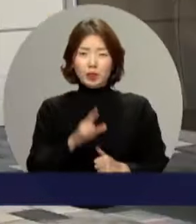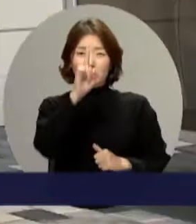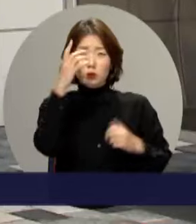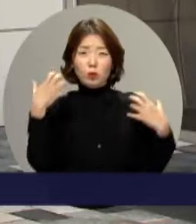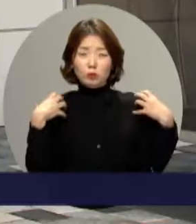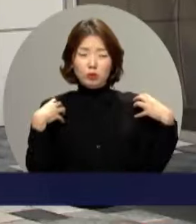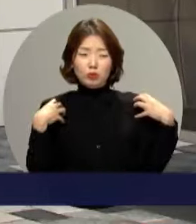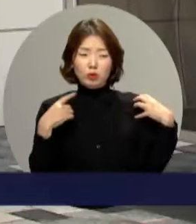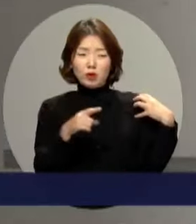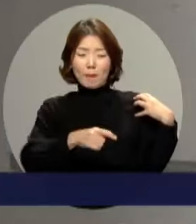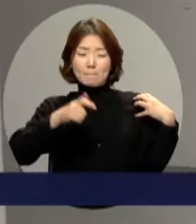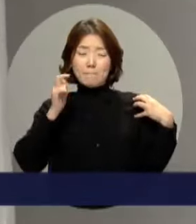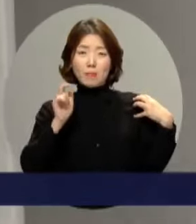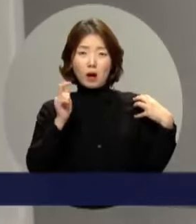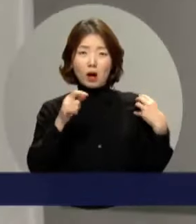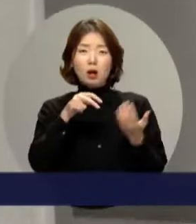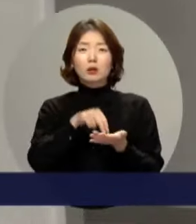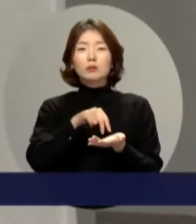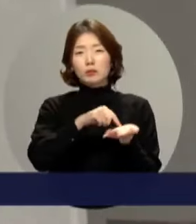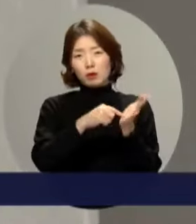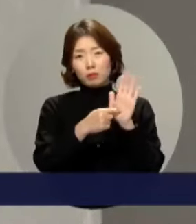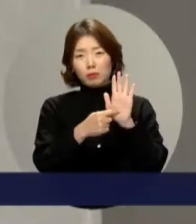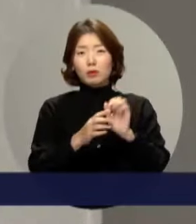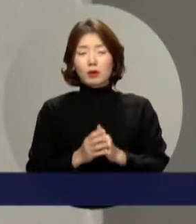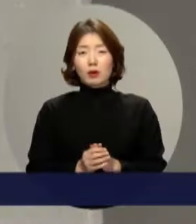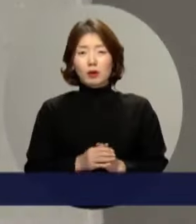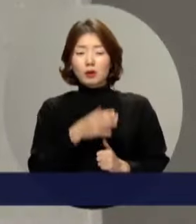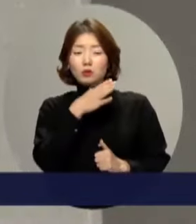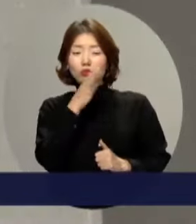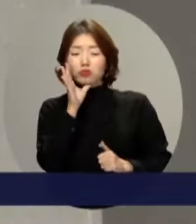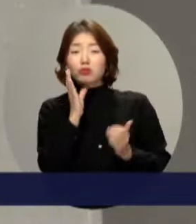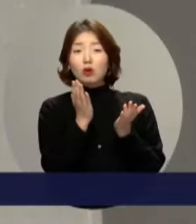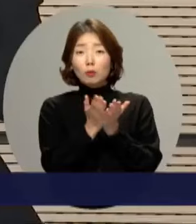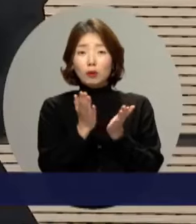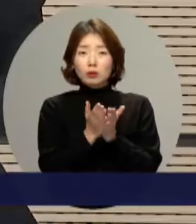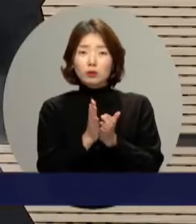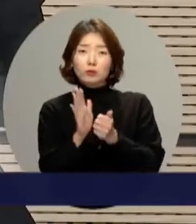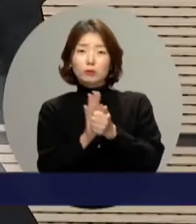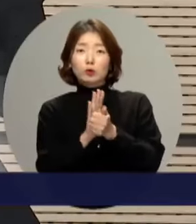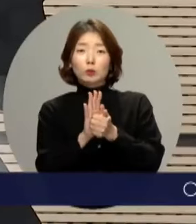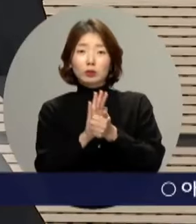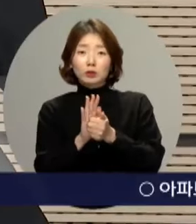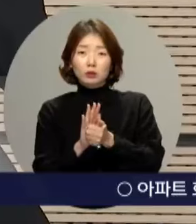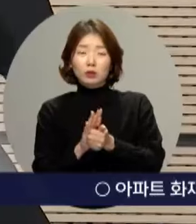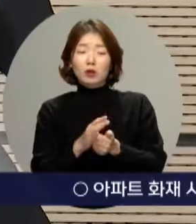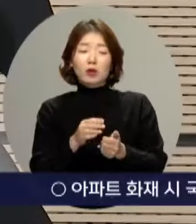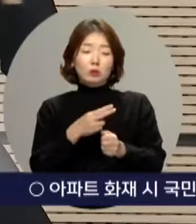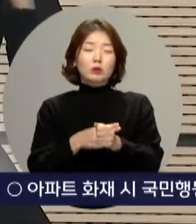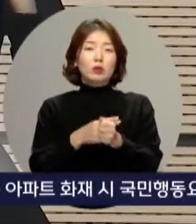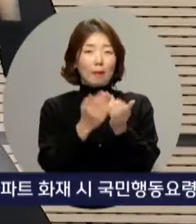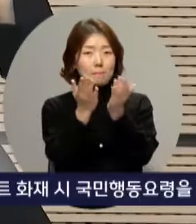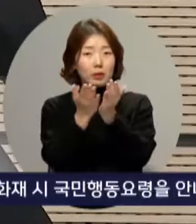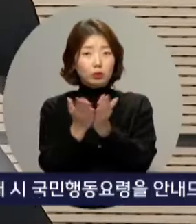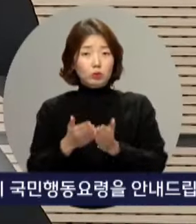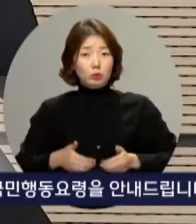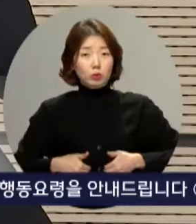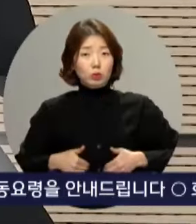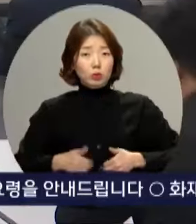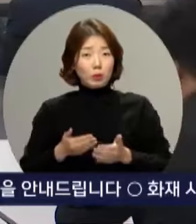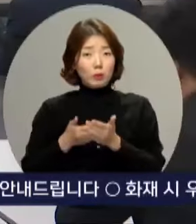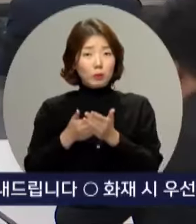정부는 연일 강경한 반응입니다. 고령화 시대에 맞춰 의료 서비스 수요와 의사 공급을 맞출 필요가